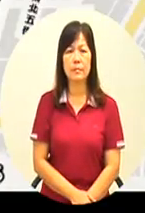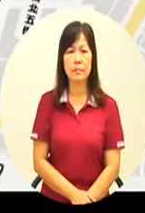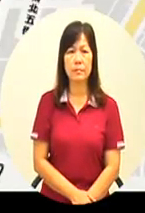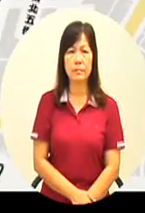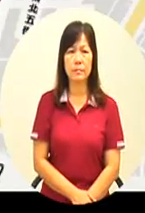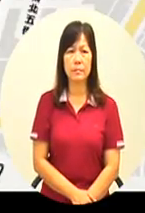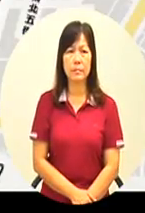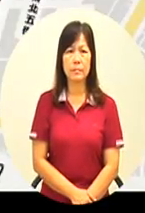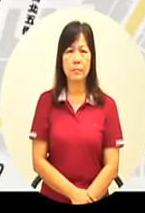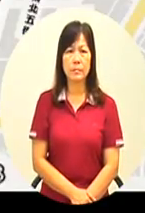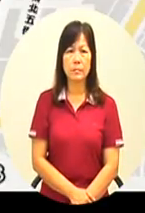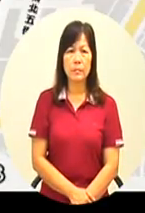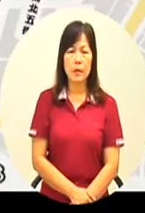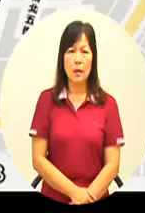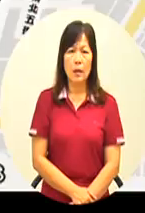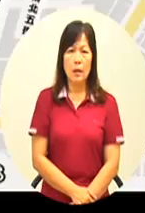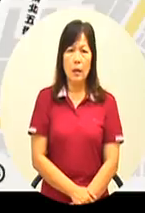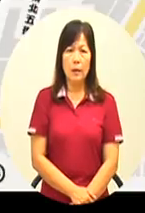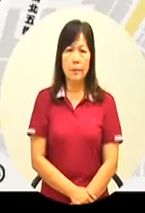不用谁打，